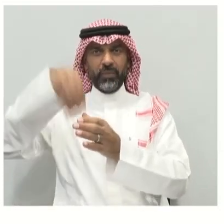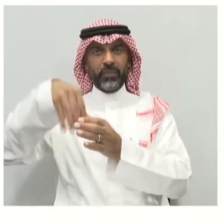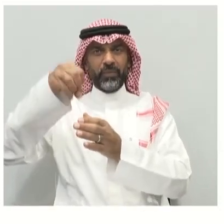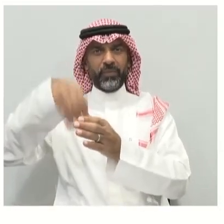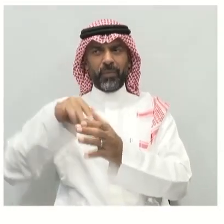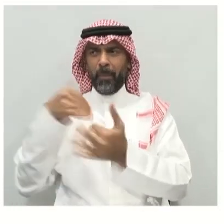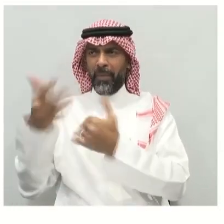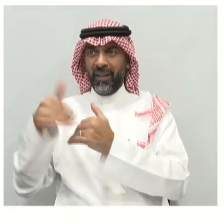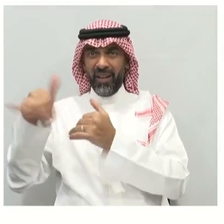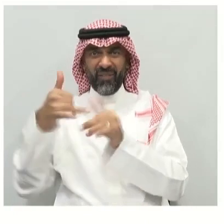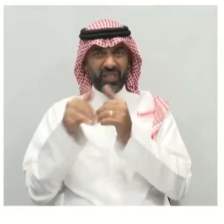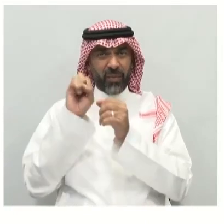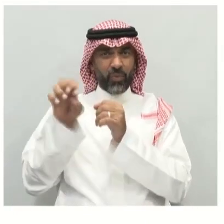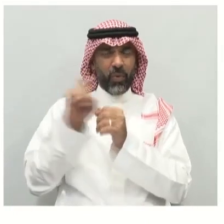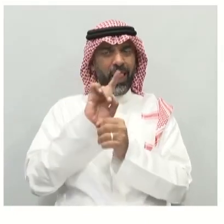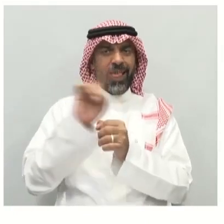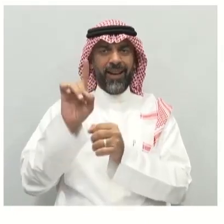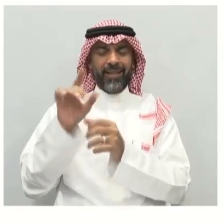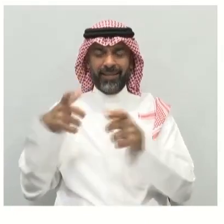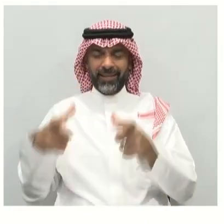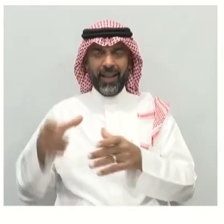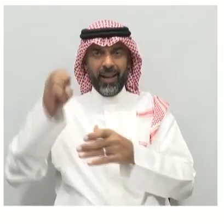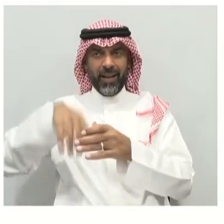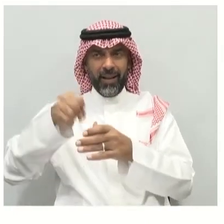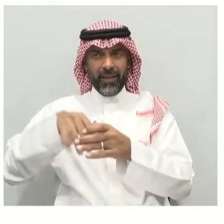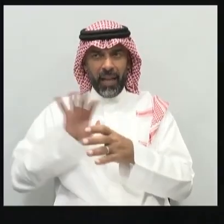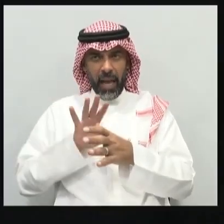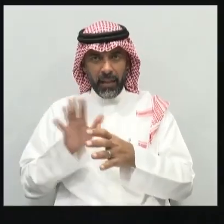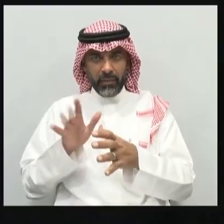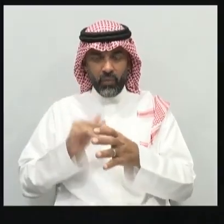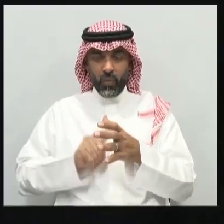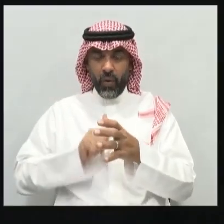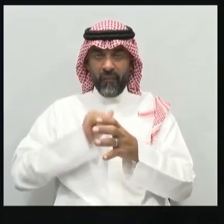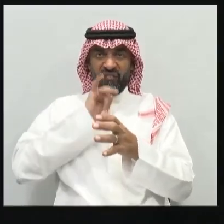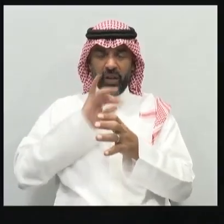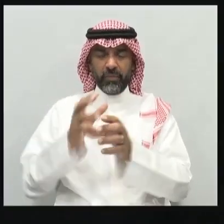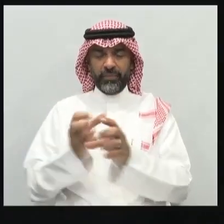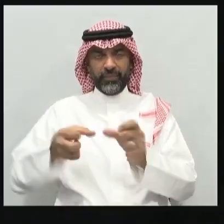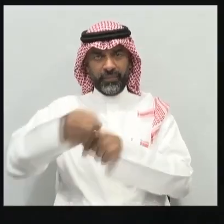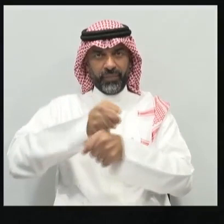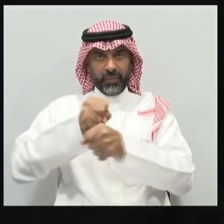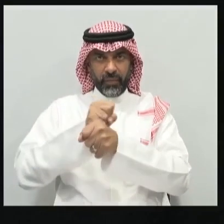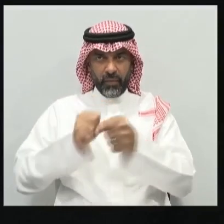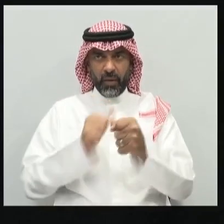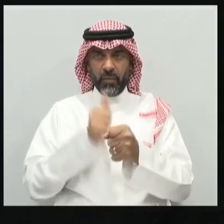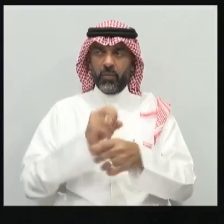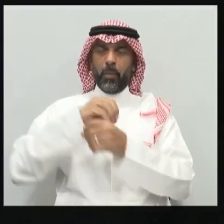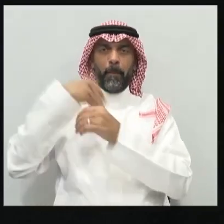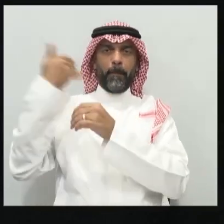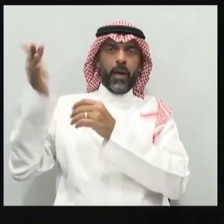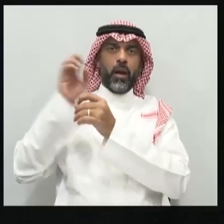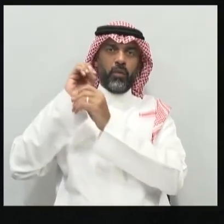سله خاصه بها عشان ايش احسنتم عشان نحافظ